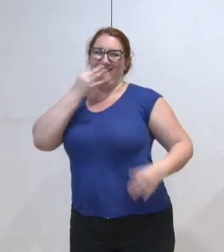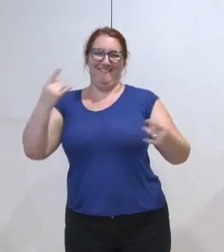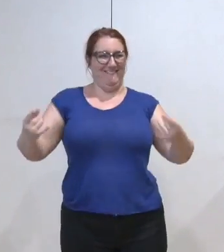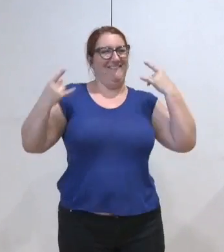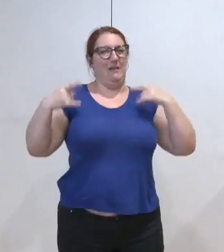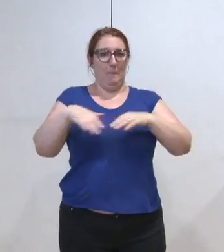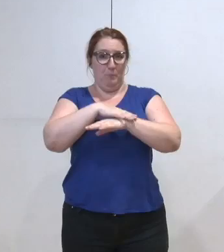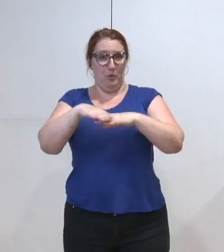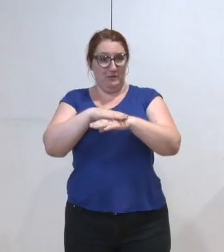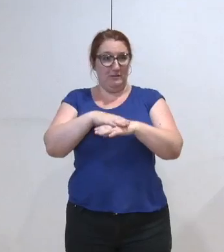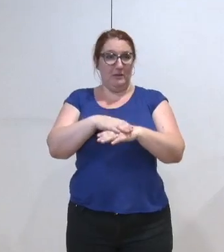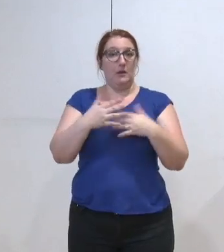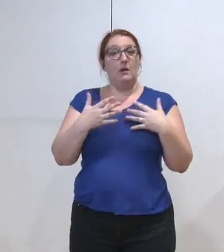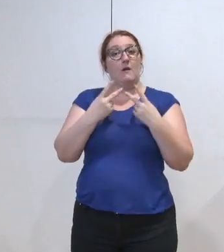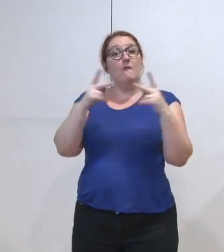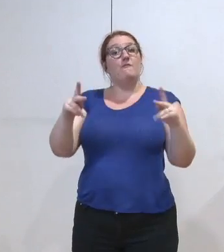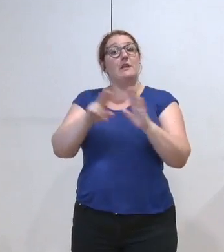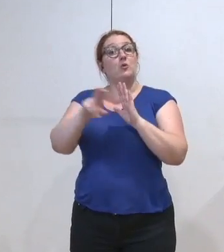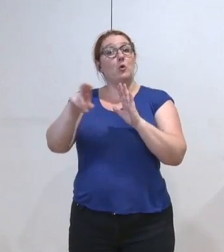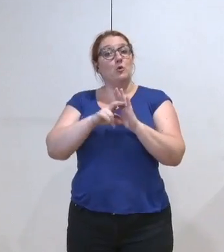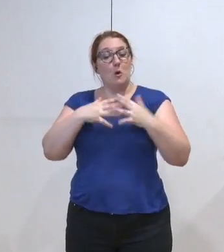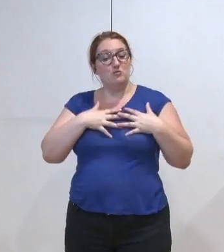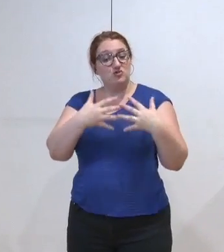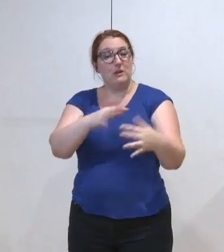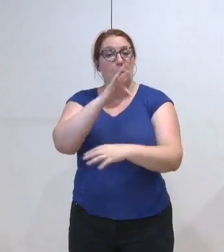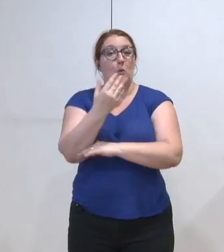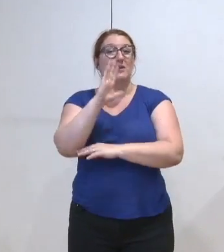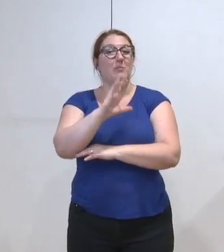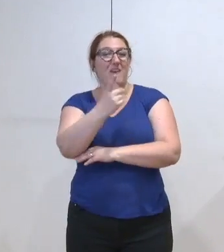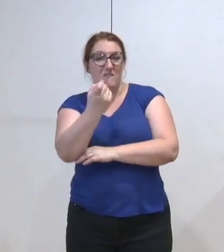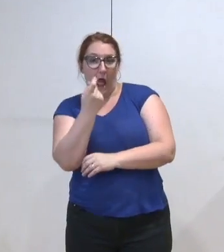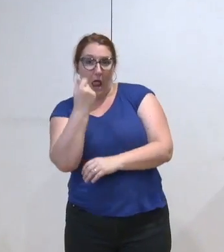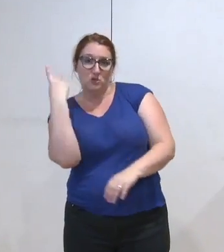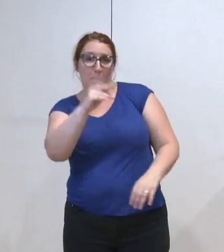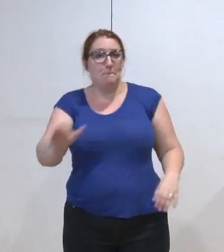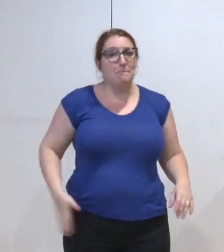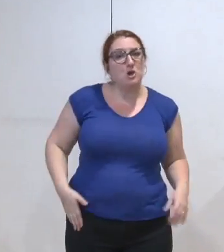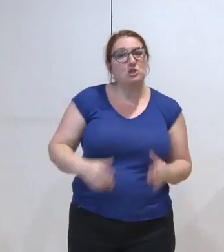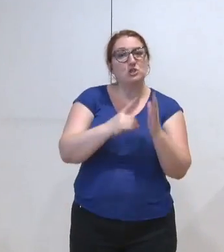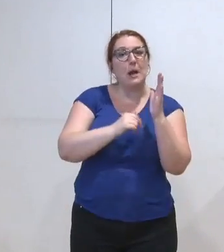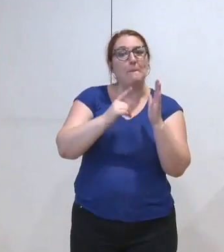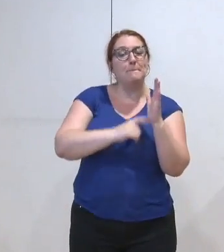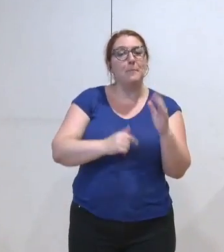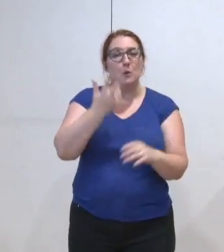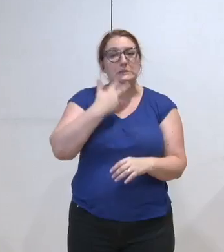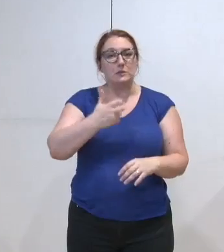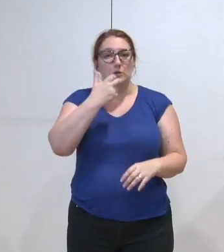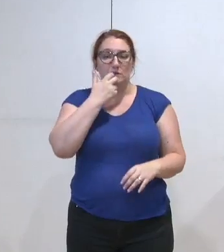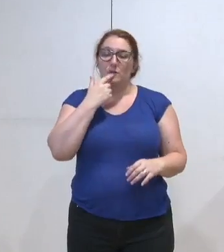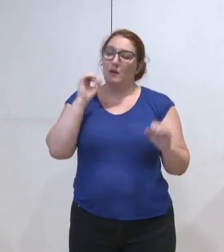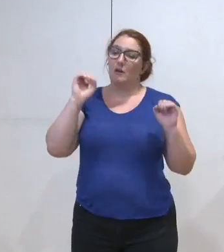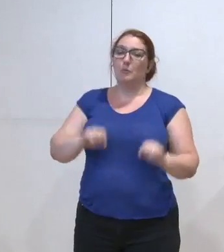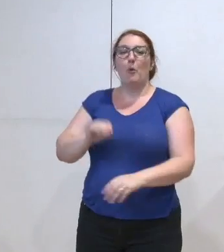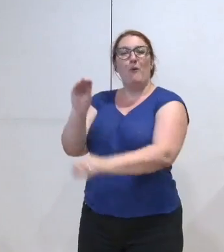Grenoble est généreuse mais avec l'argent des contribuable et être généreux au-delà du raisonnable avec l'argent des autres c'est